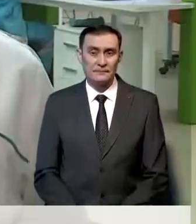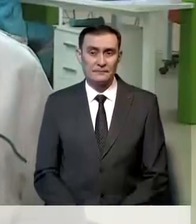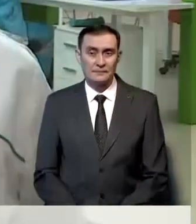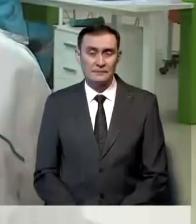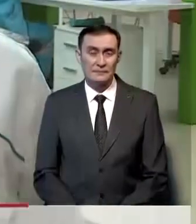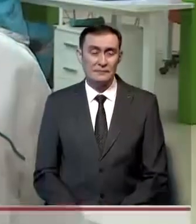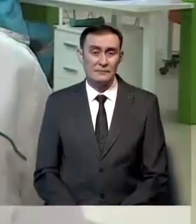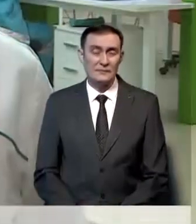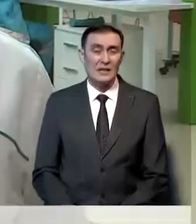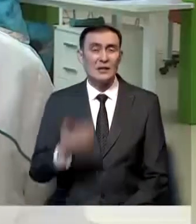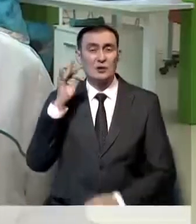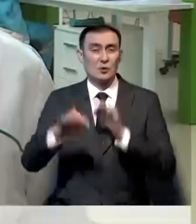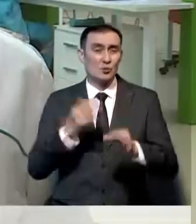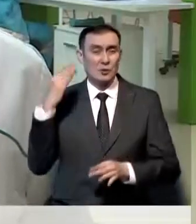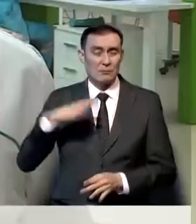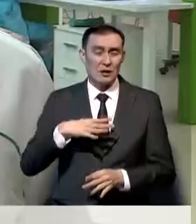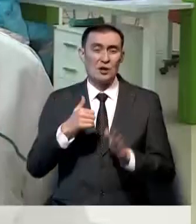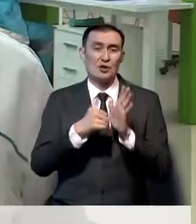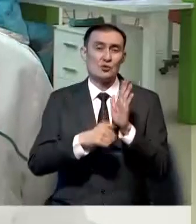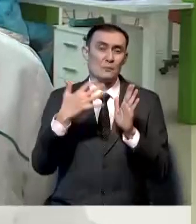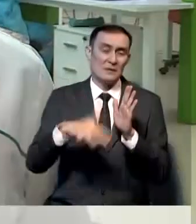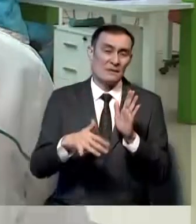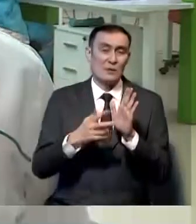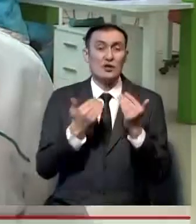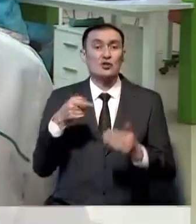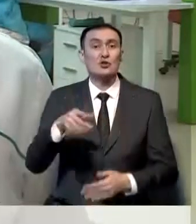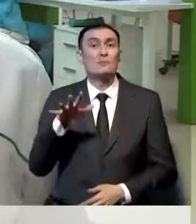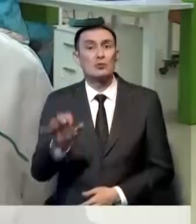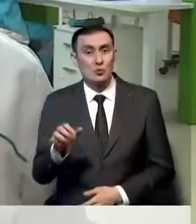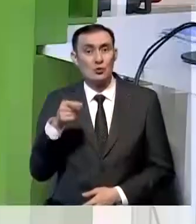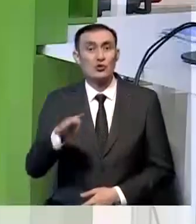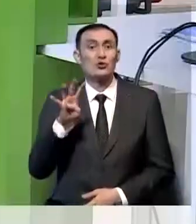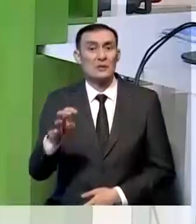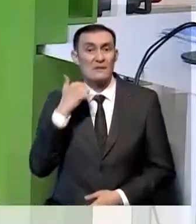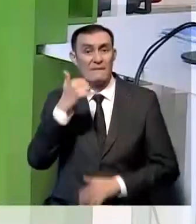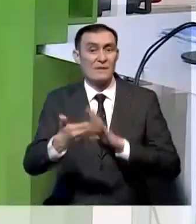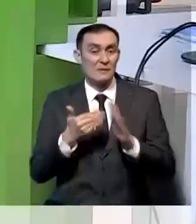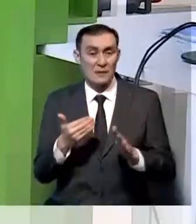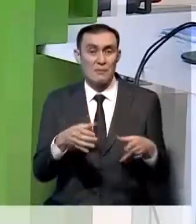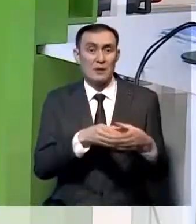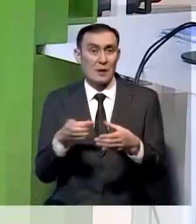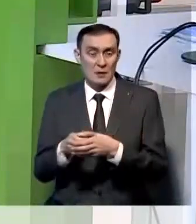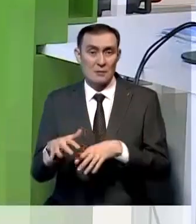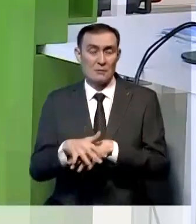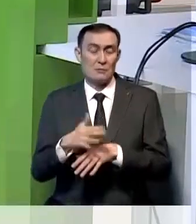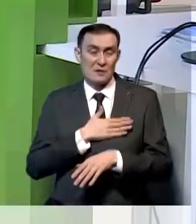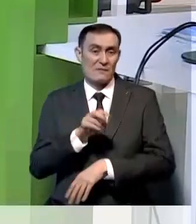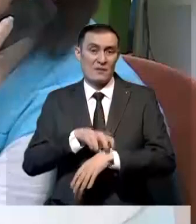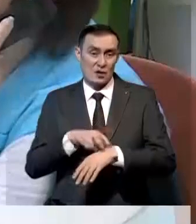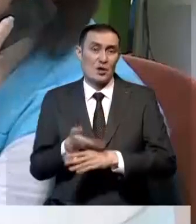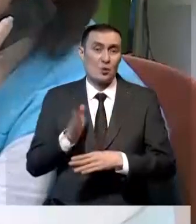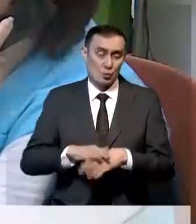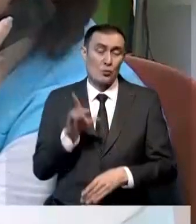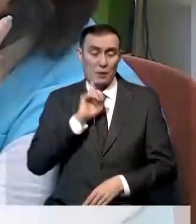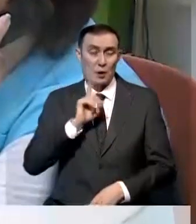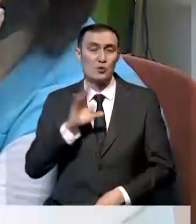У нас раньше, например, за сутки было 760-800 вызовов, сейчас 1500-1400 вызовов. На бригаду идет нагрузка, но мы